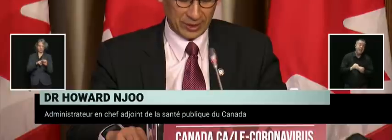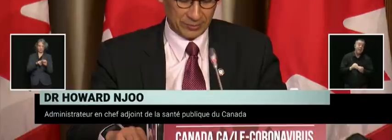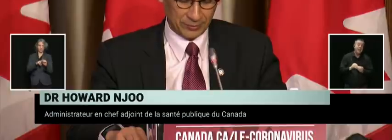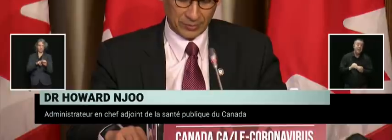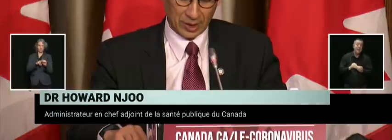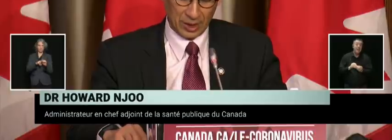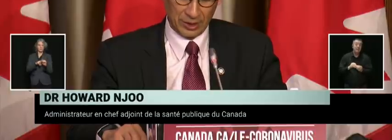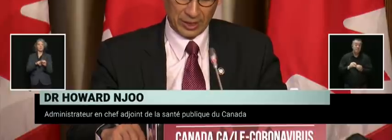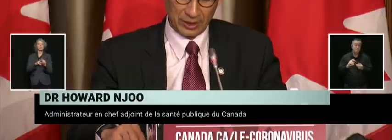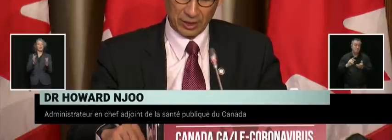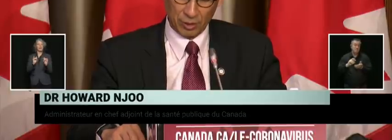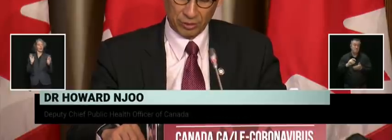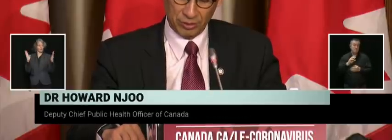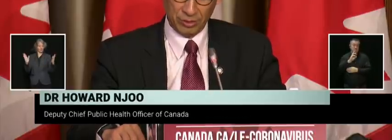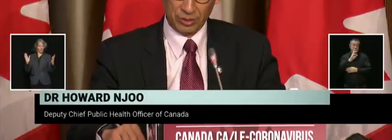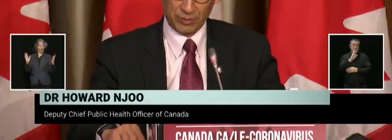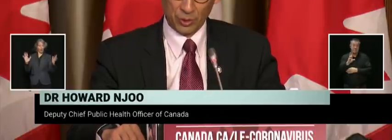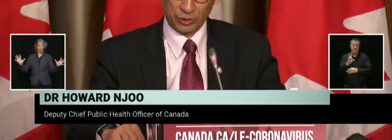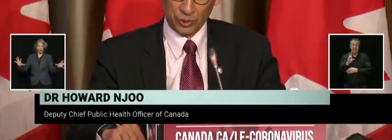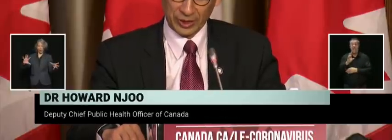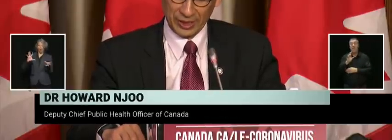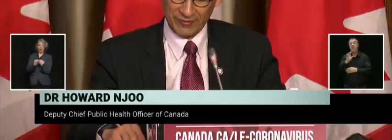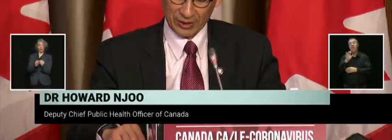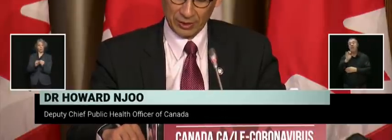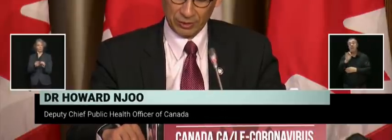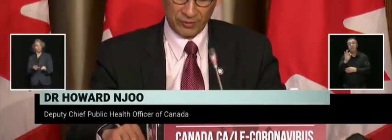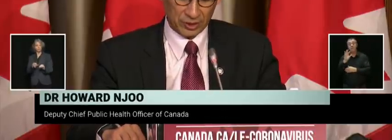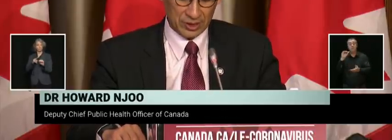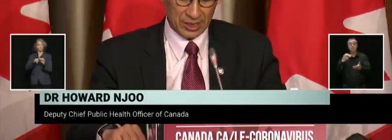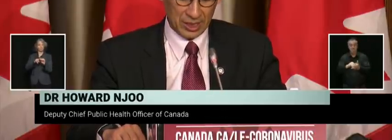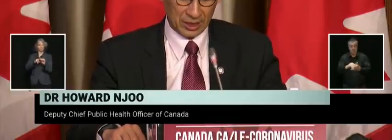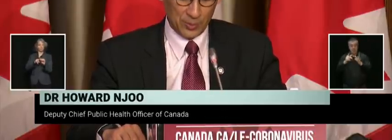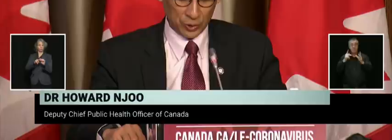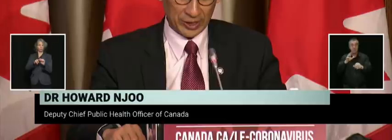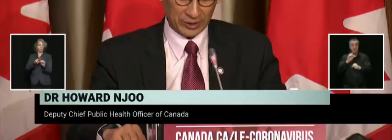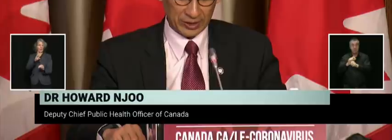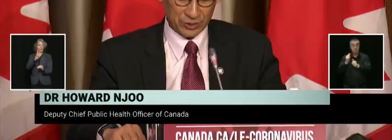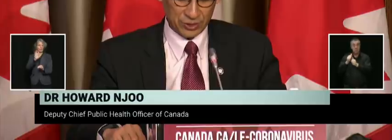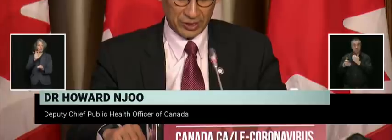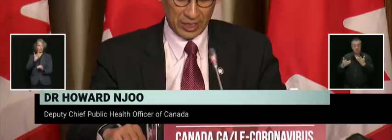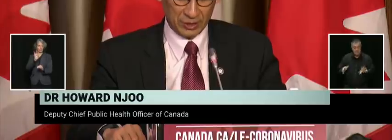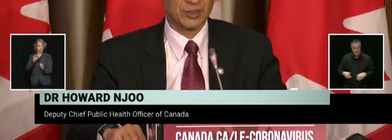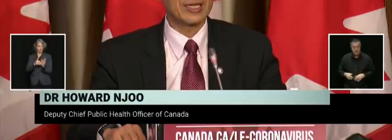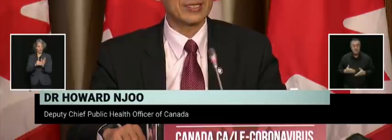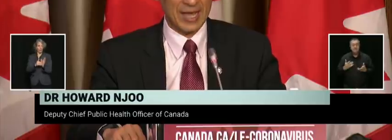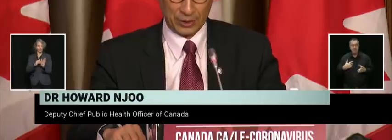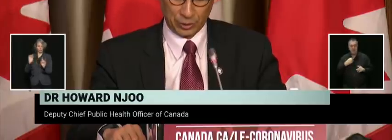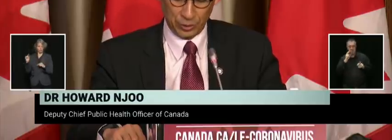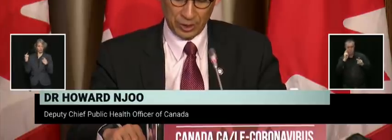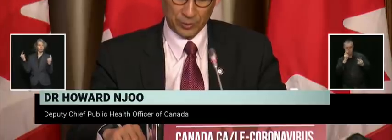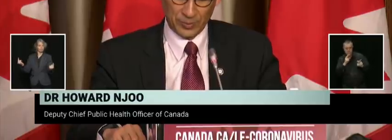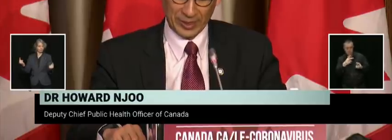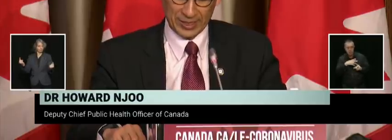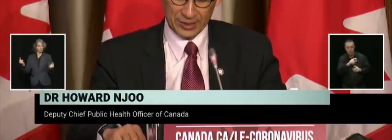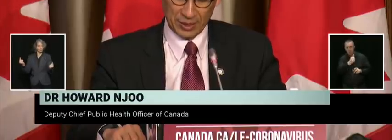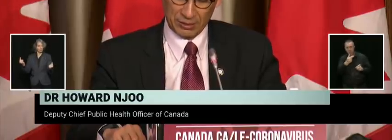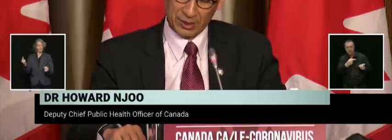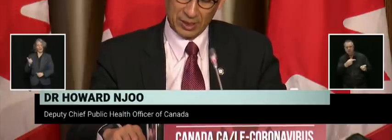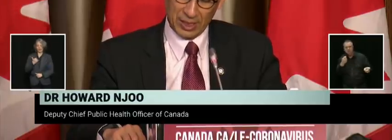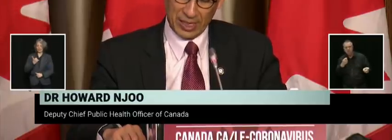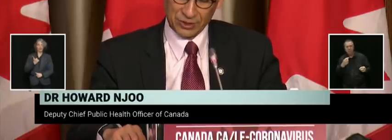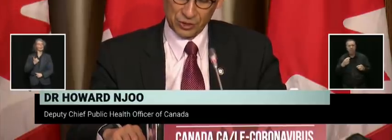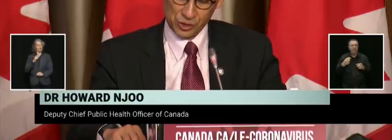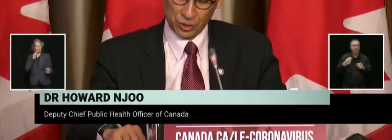000 cas. Le Canada continue de monitorer les variants du virus qui pourraient être associés à un risque accru de